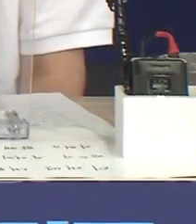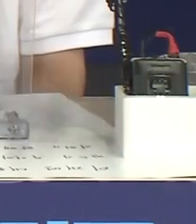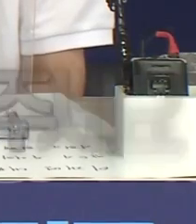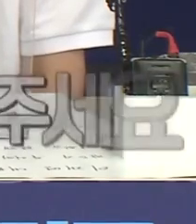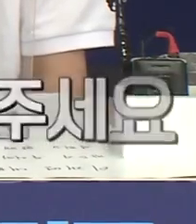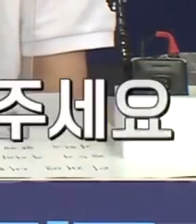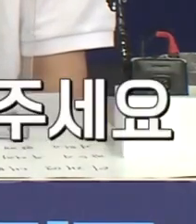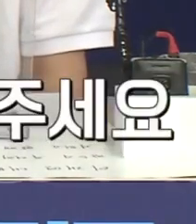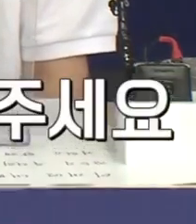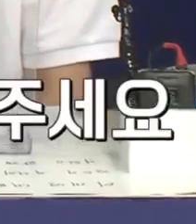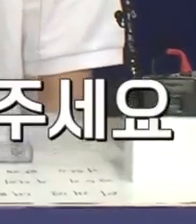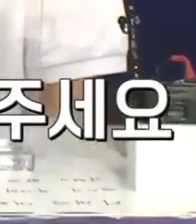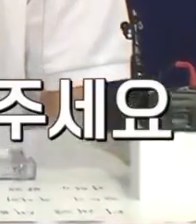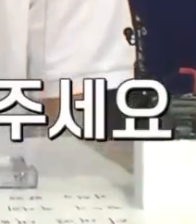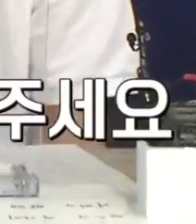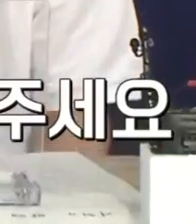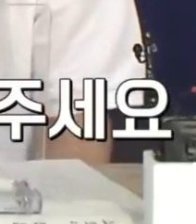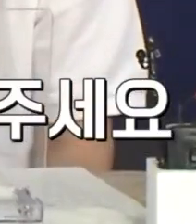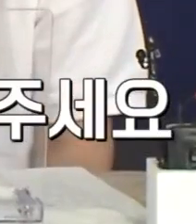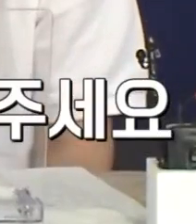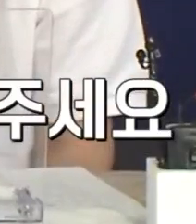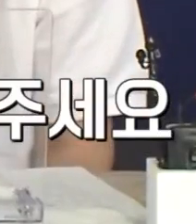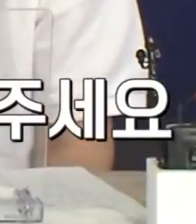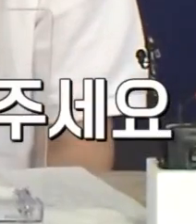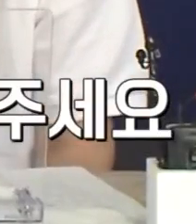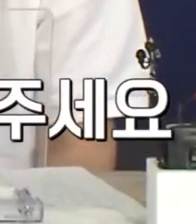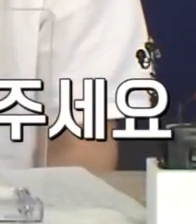함께 긴 호흡으로 같이 좀 싸워